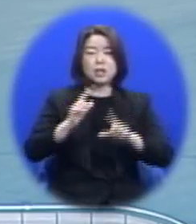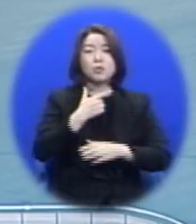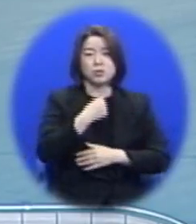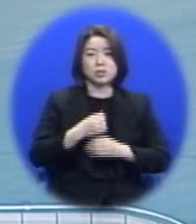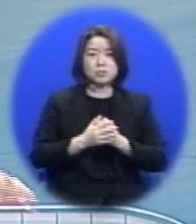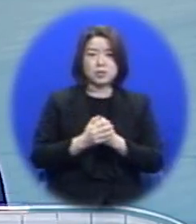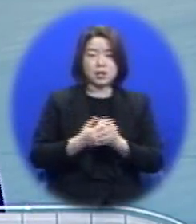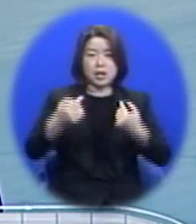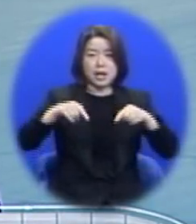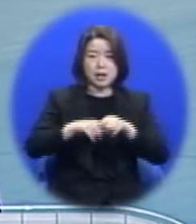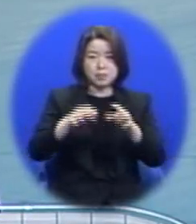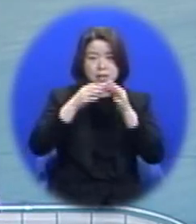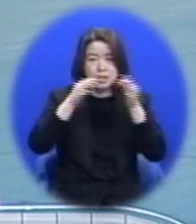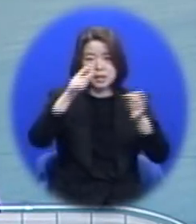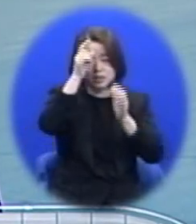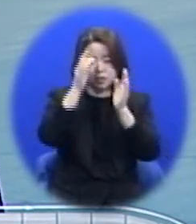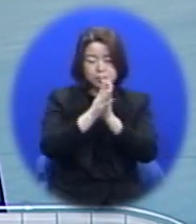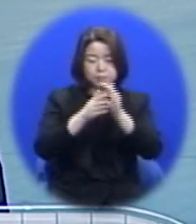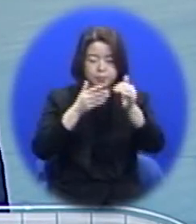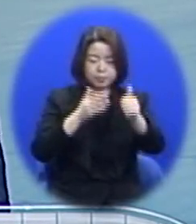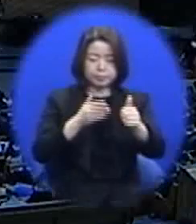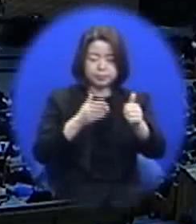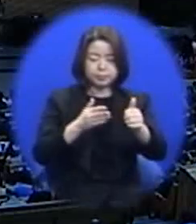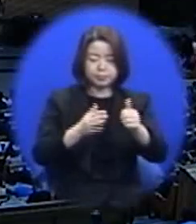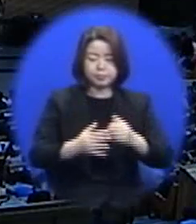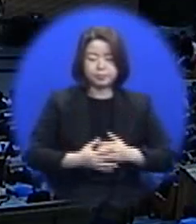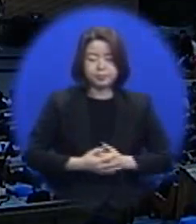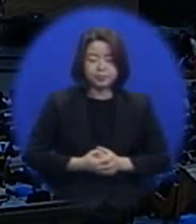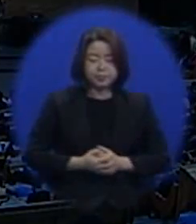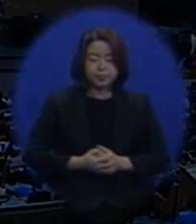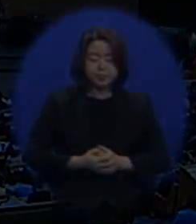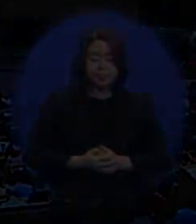우리 다 같이 통성으로 기도하겠습니다. 은혜와 사랑이 충만하신 하나님.